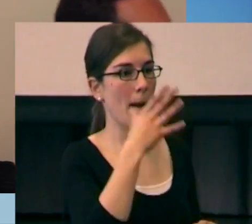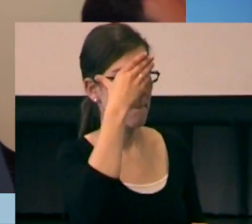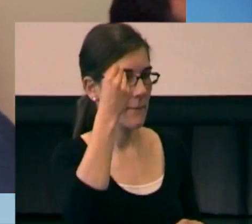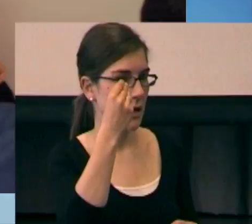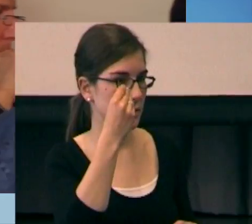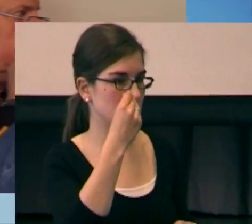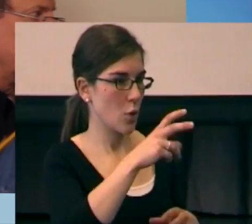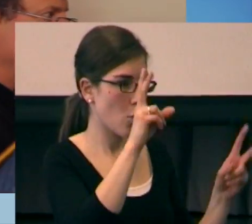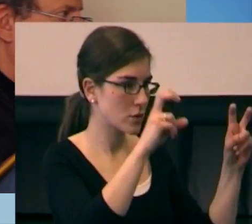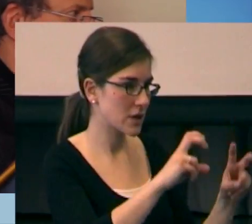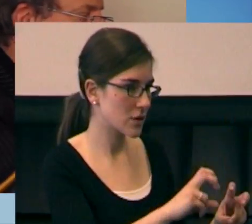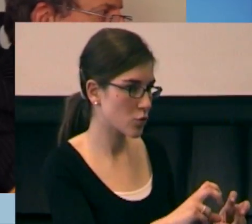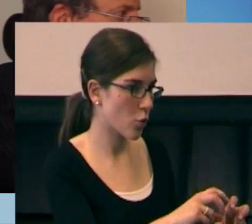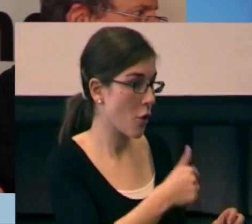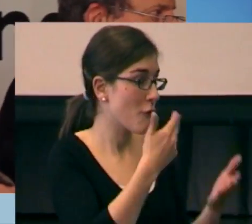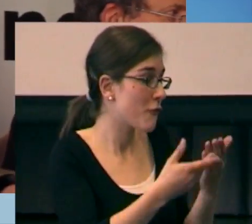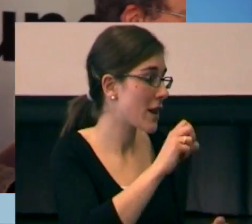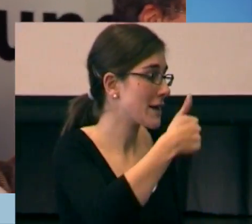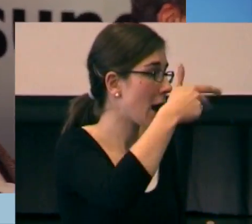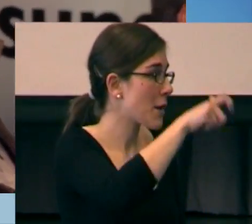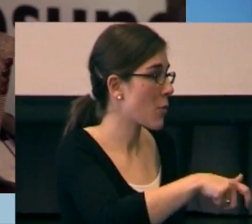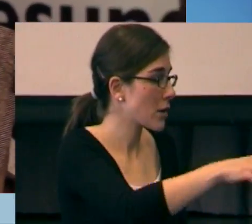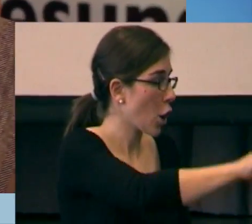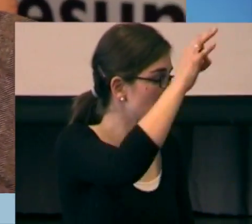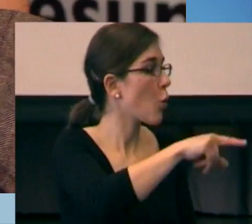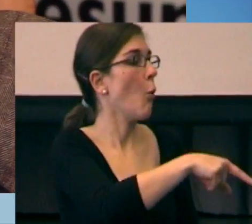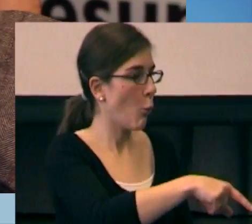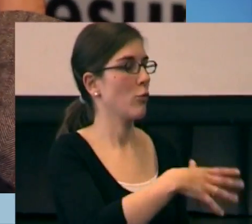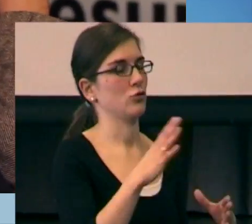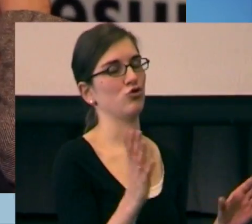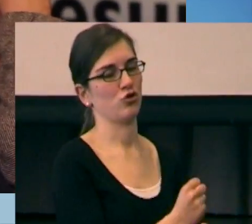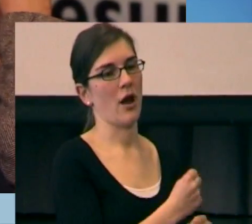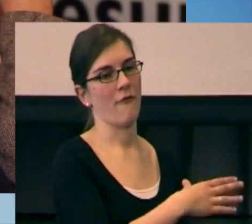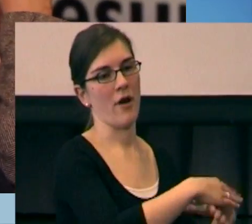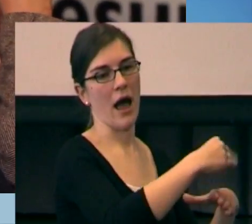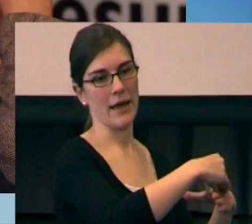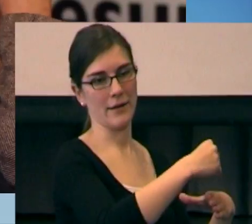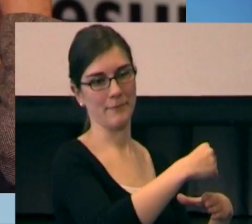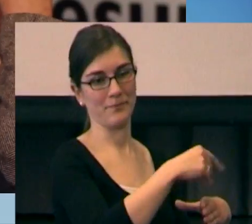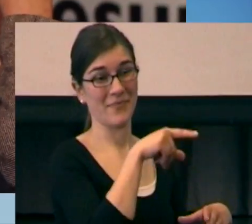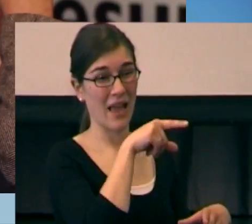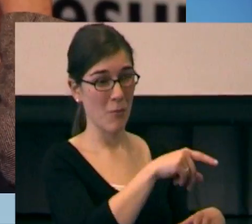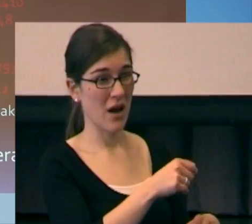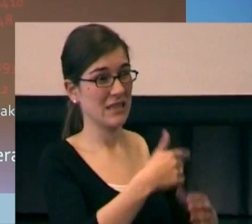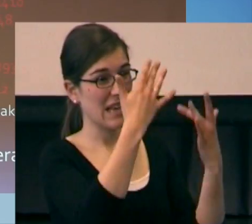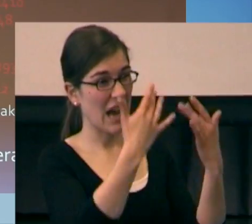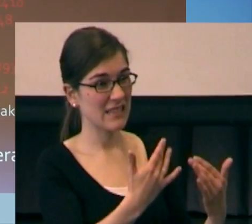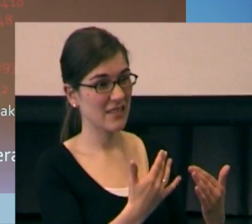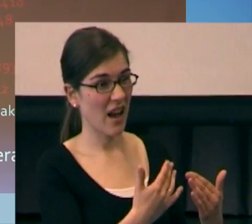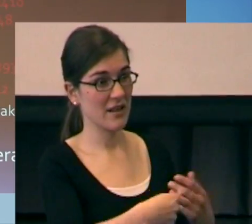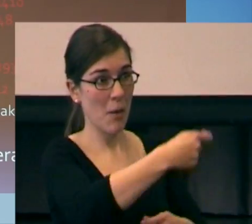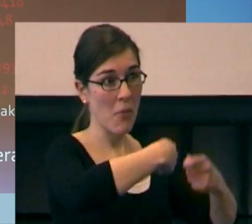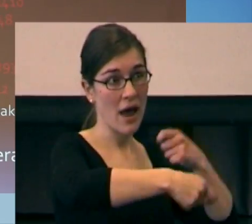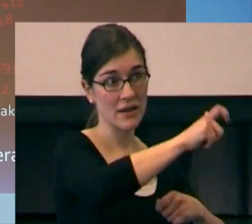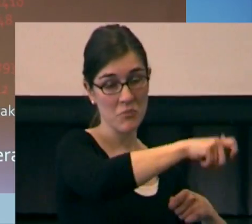herauszufischen, den ich tatsächlich heilen kann, der nicht stirbt. Die Zahl der zu Behandelnden, um das zu erreichen, liegt bei